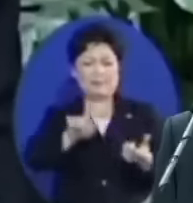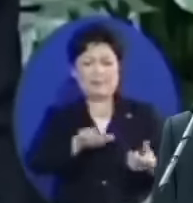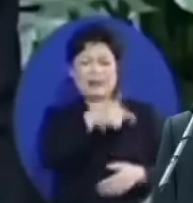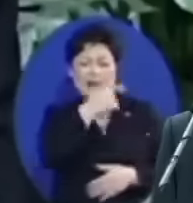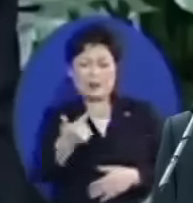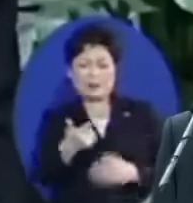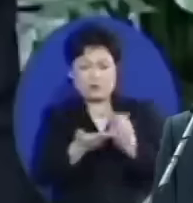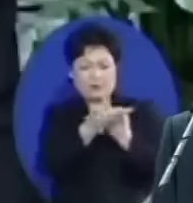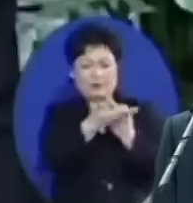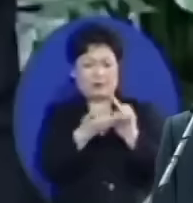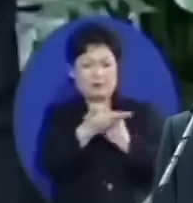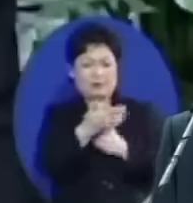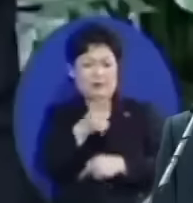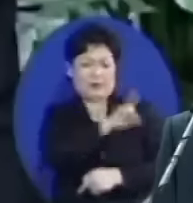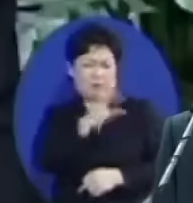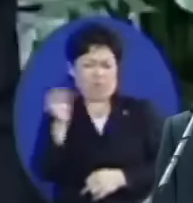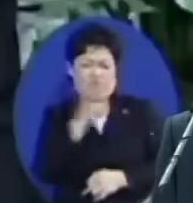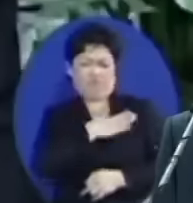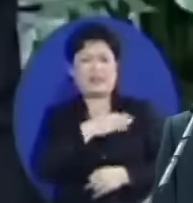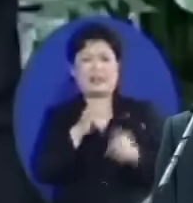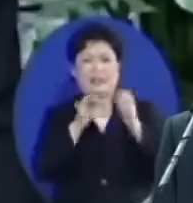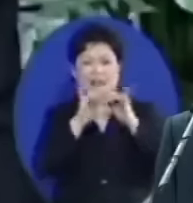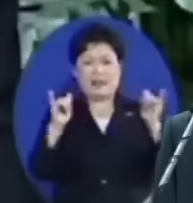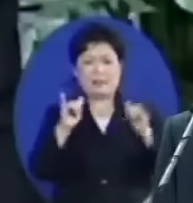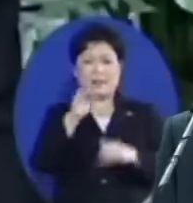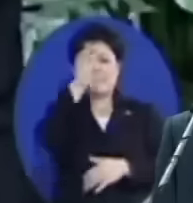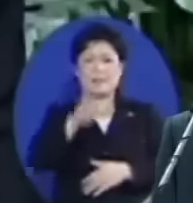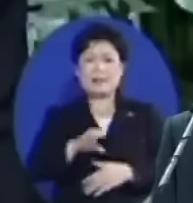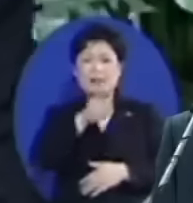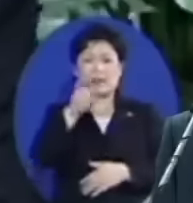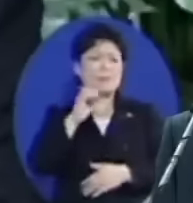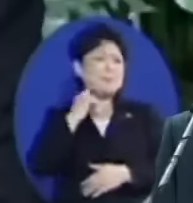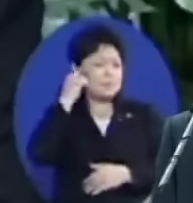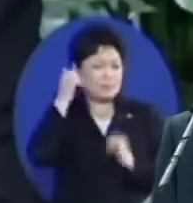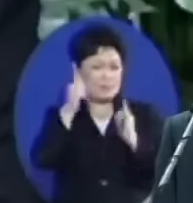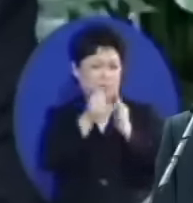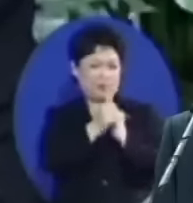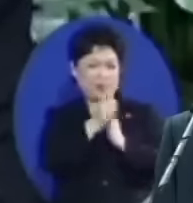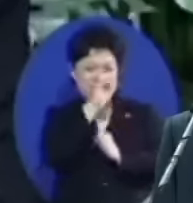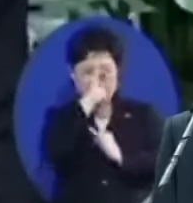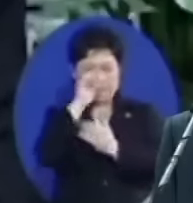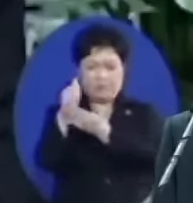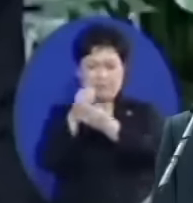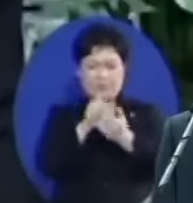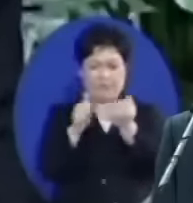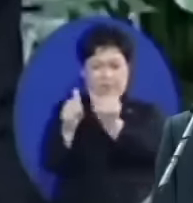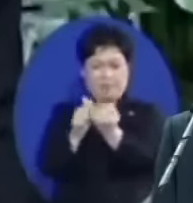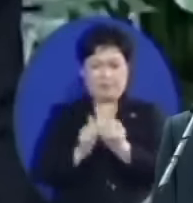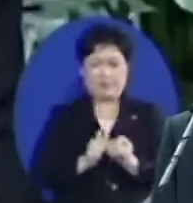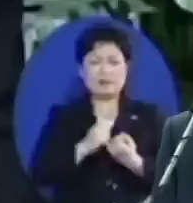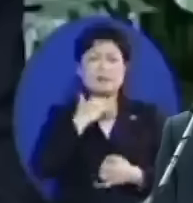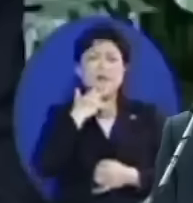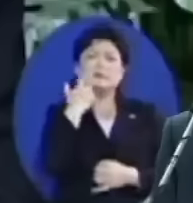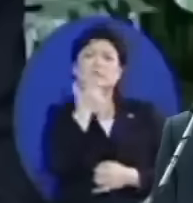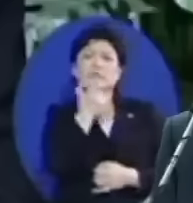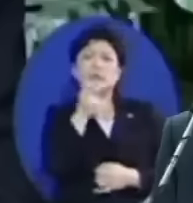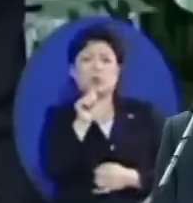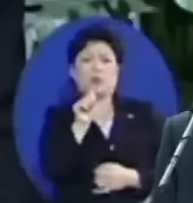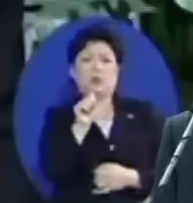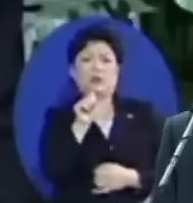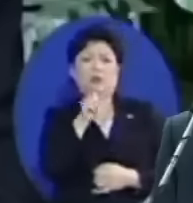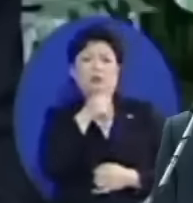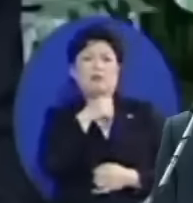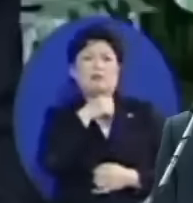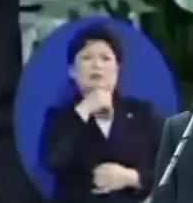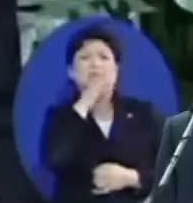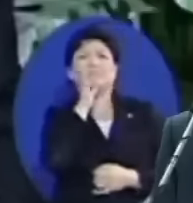섬에서 가장 부자인 사람이 빌리 그라함 부부를 점심에 초대했는데 그분 75세가 되는 노인이었습니다. 식사